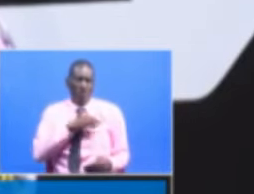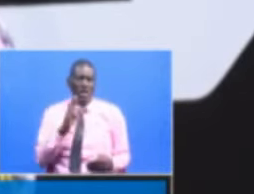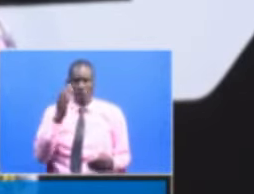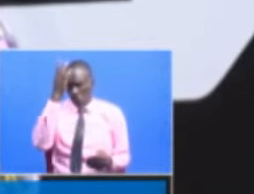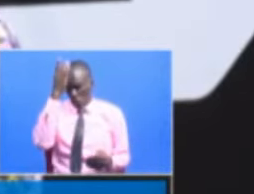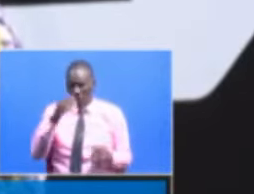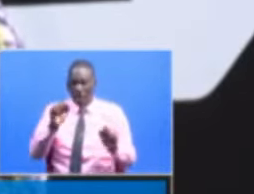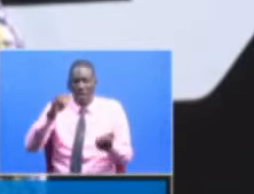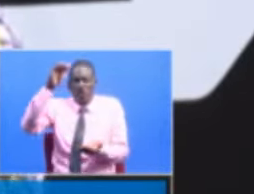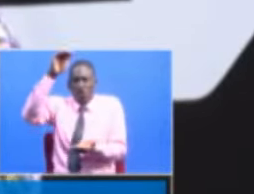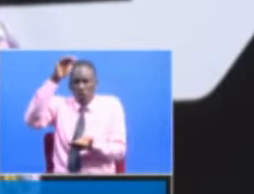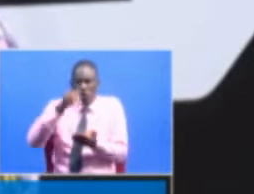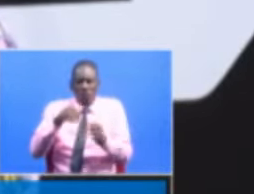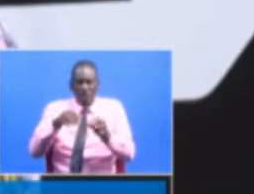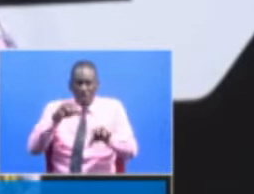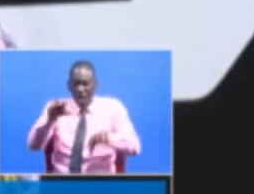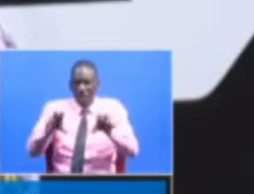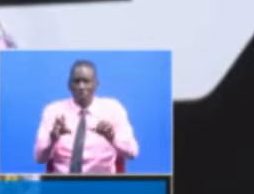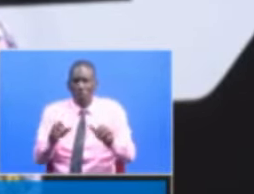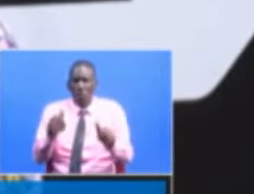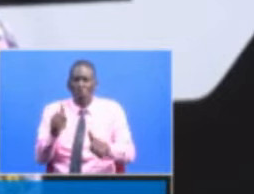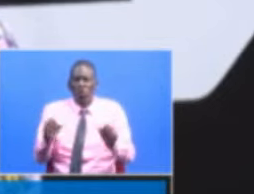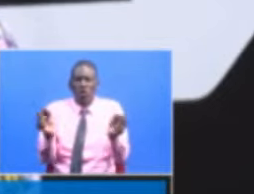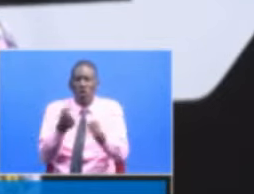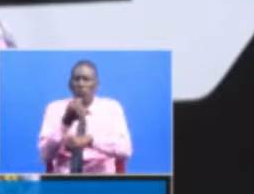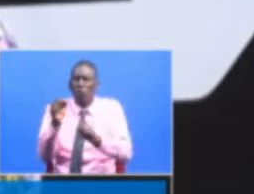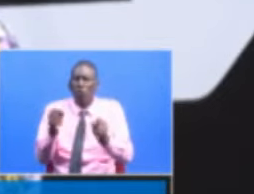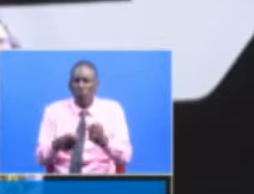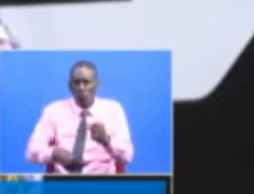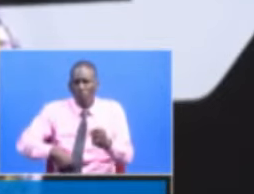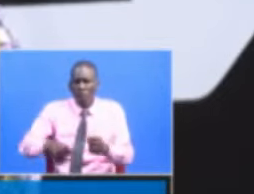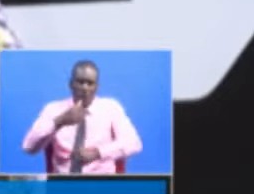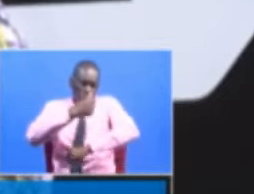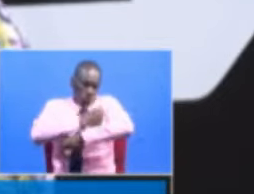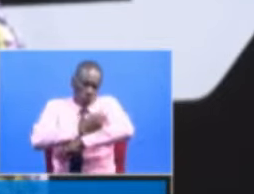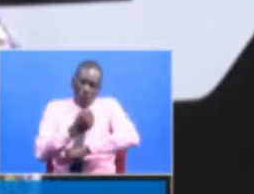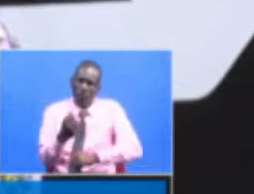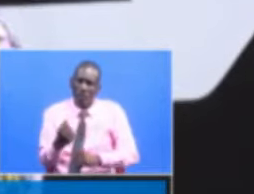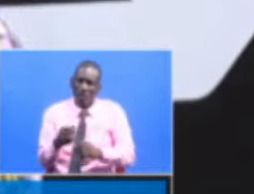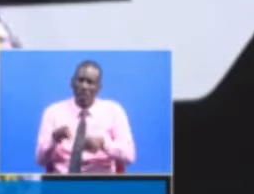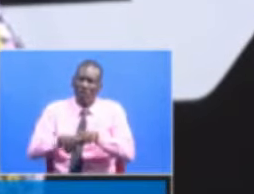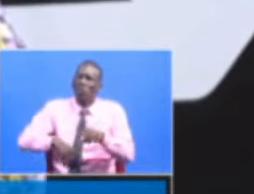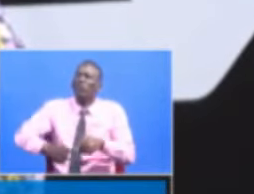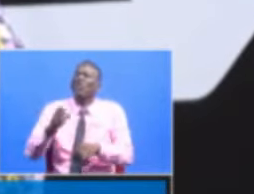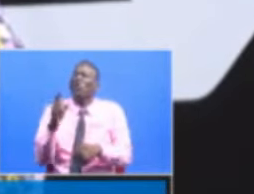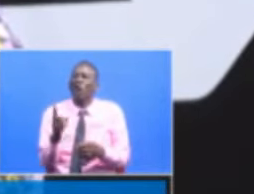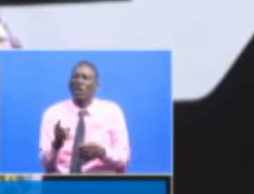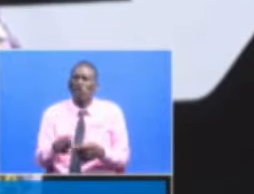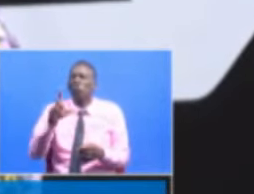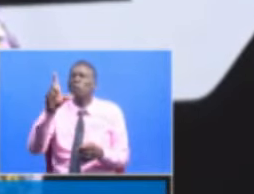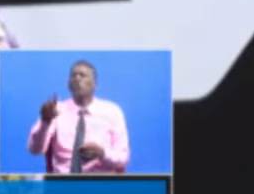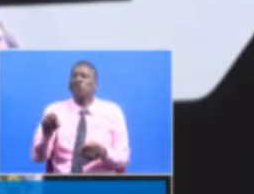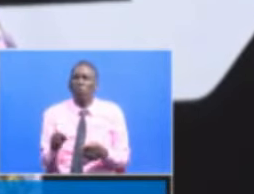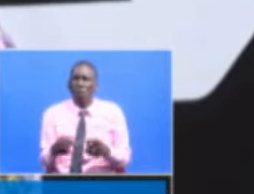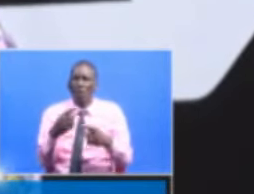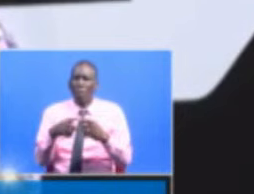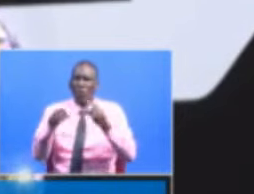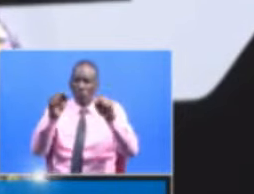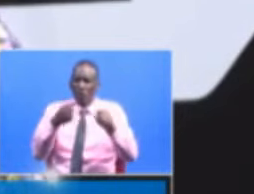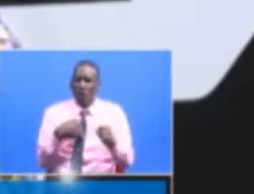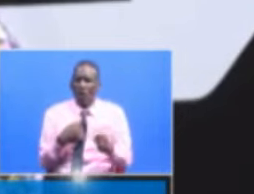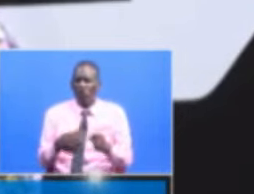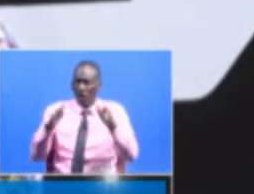punguza zile mifugo yangu ambayo hata iwezi kanilipia school fees. Hata moja ukiuza iwezi lipa school fees. Lakini nikuwe na zile ng'ombe